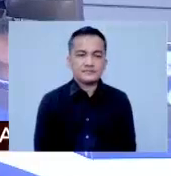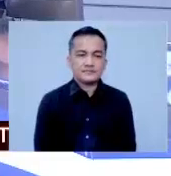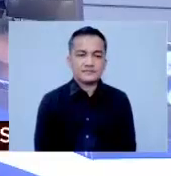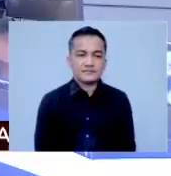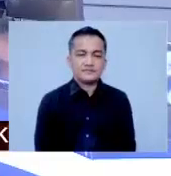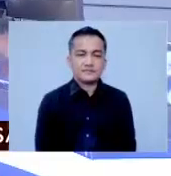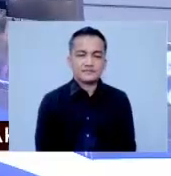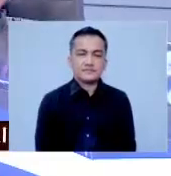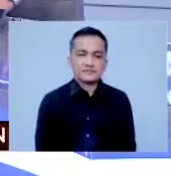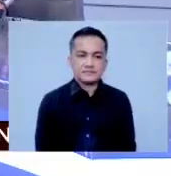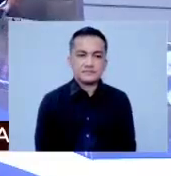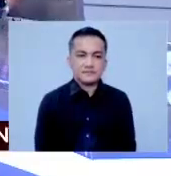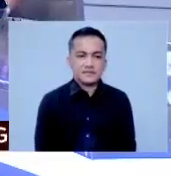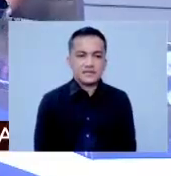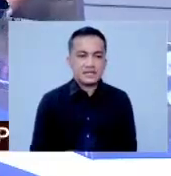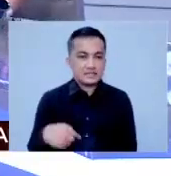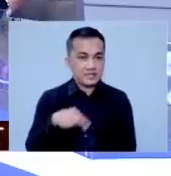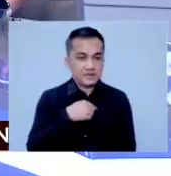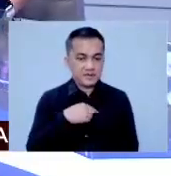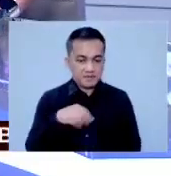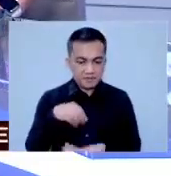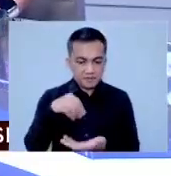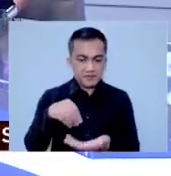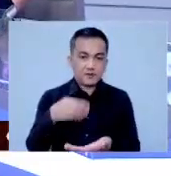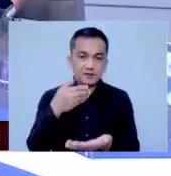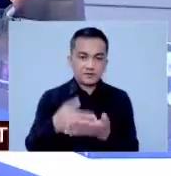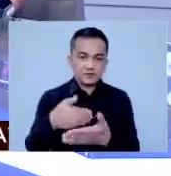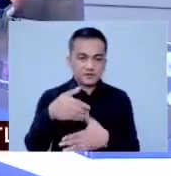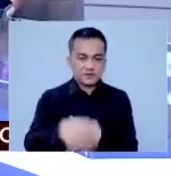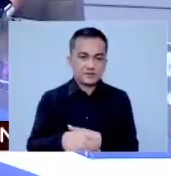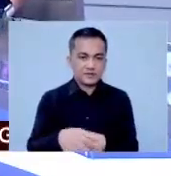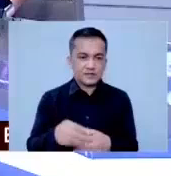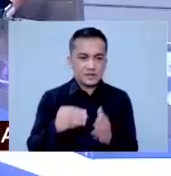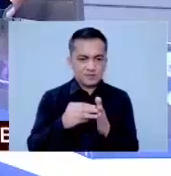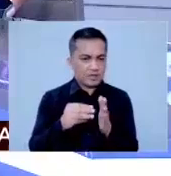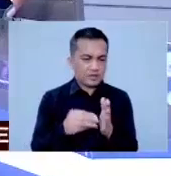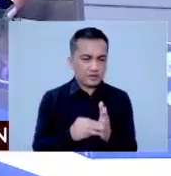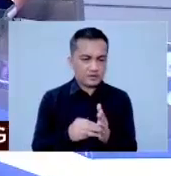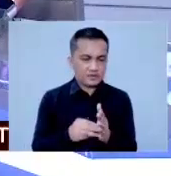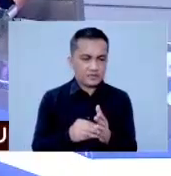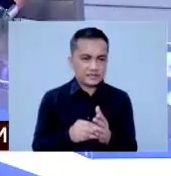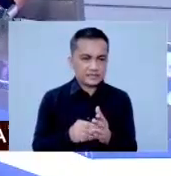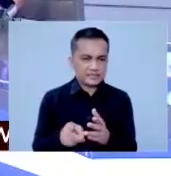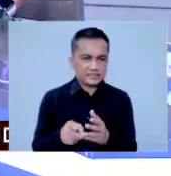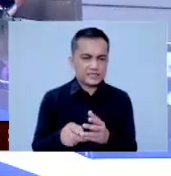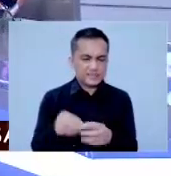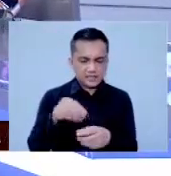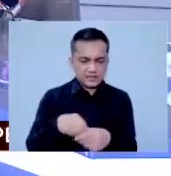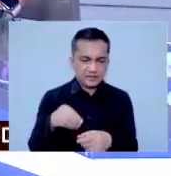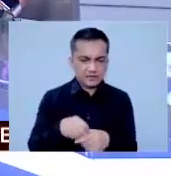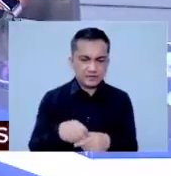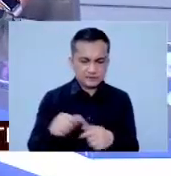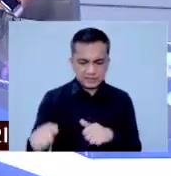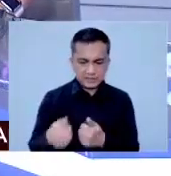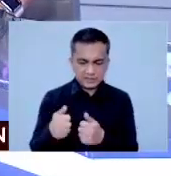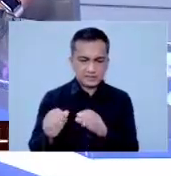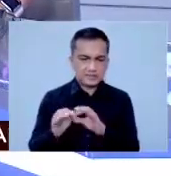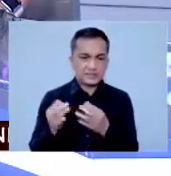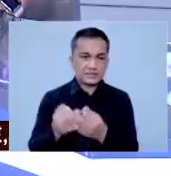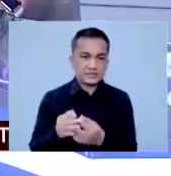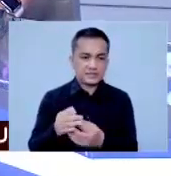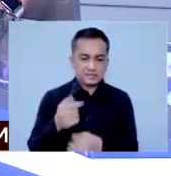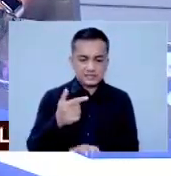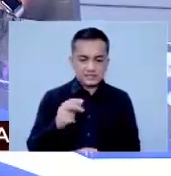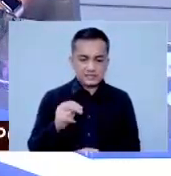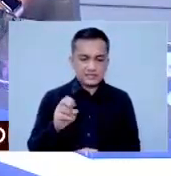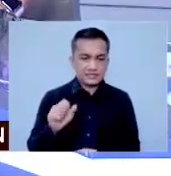Para naman sa ating pabaong pampa-good night, milyon-milyong piso ang katas ng ipon challenge ng isang pamilya sa General